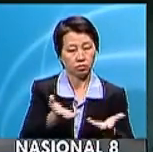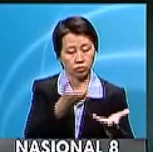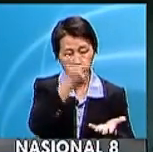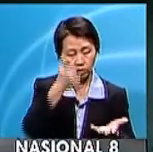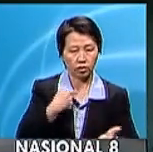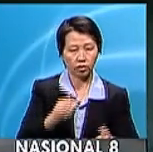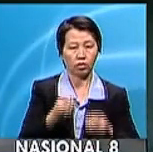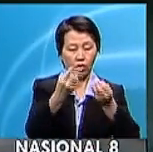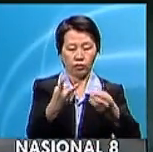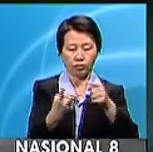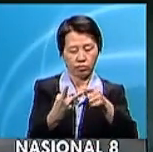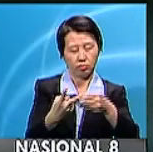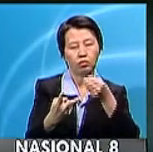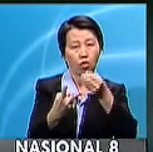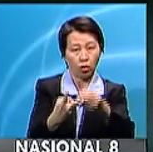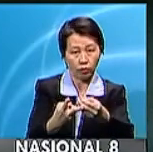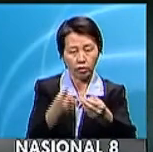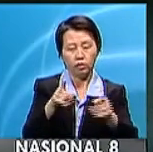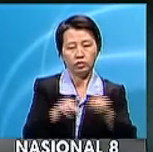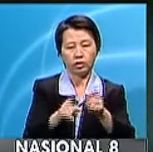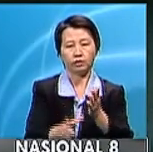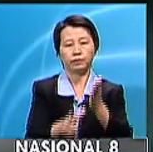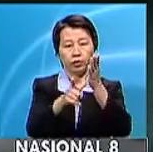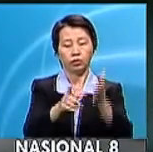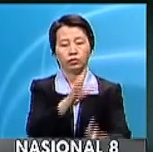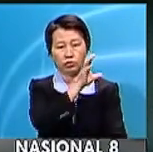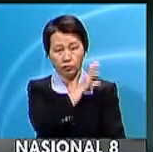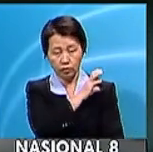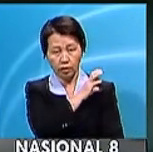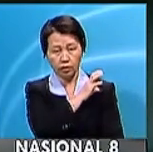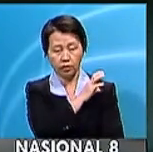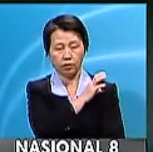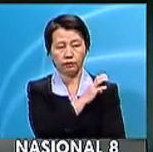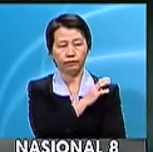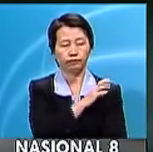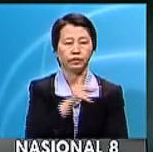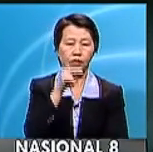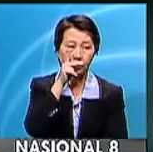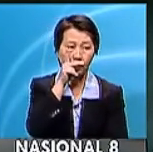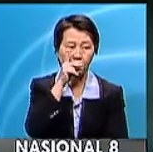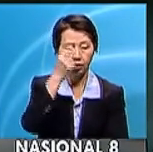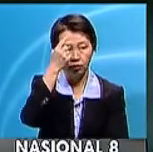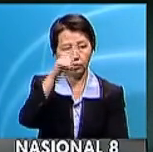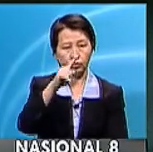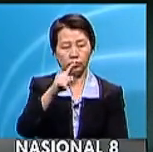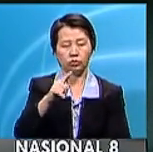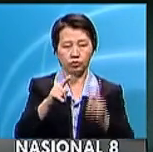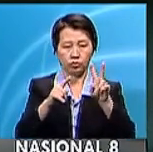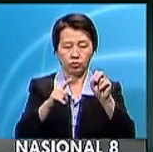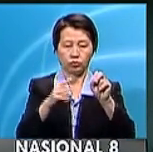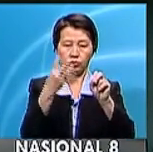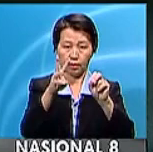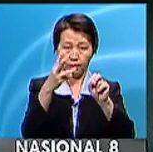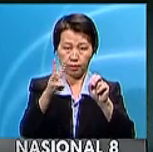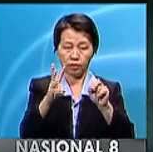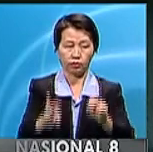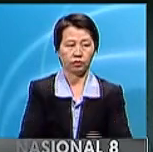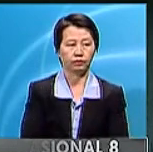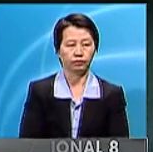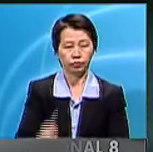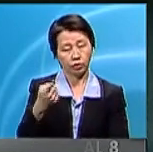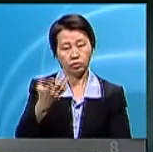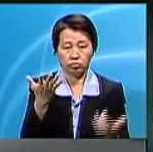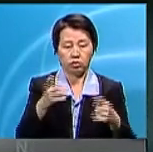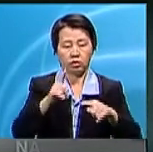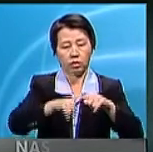kepada Ramon sebagai penolong jurulatih Kedah untuk sesi 2016. Cuma